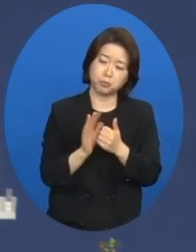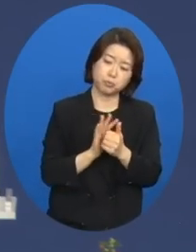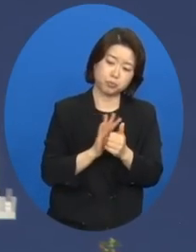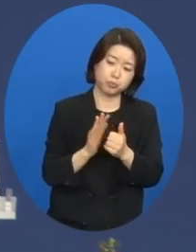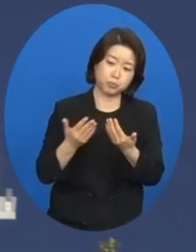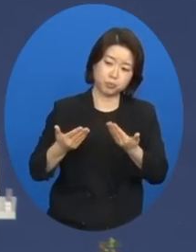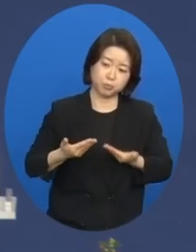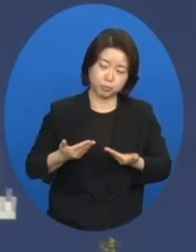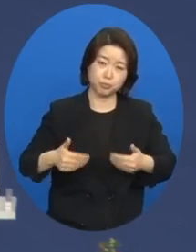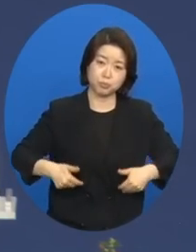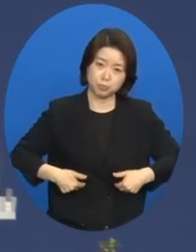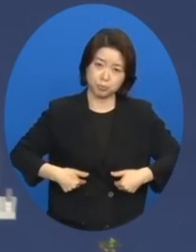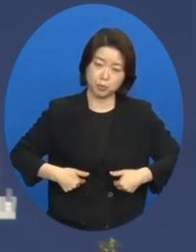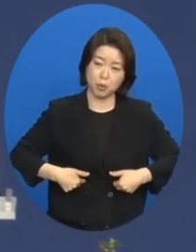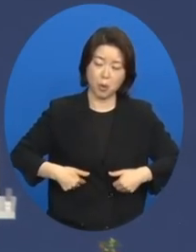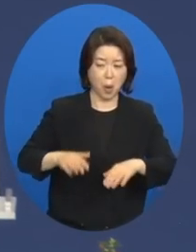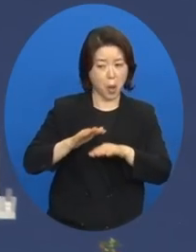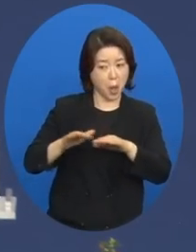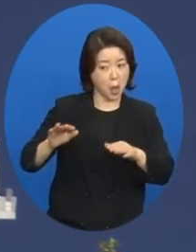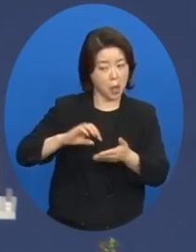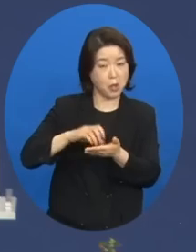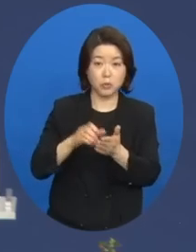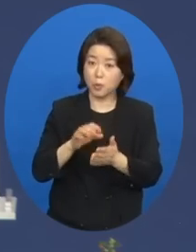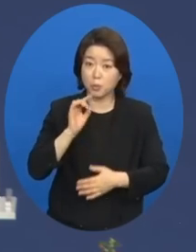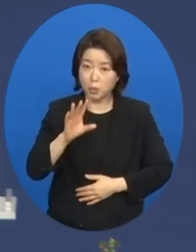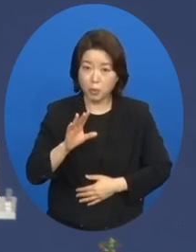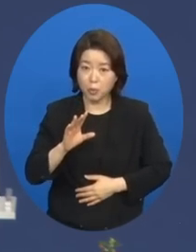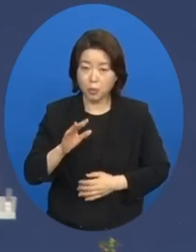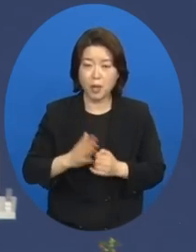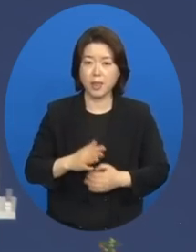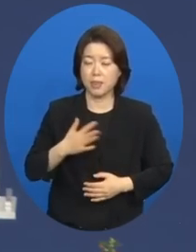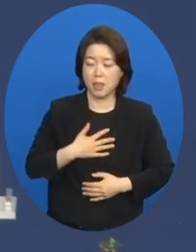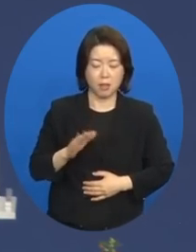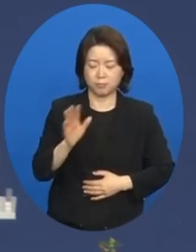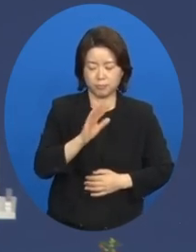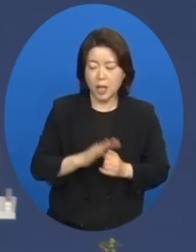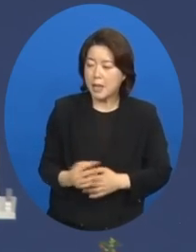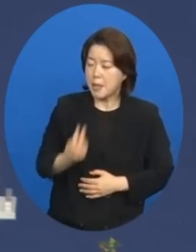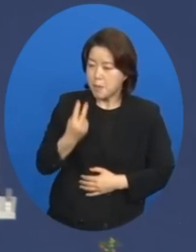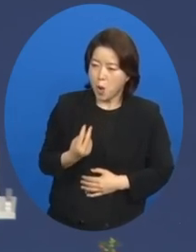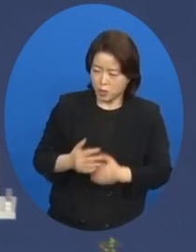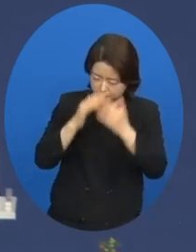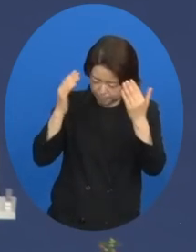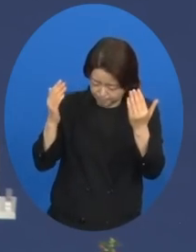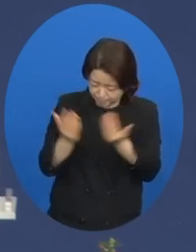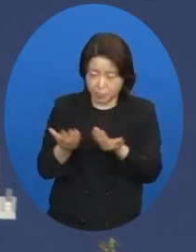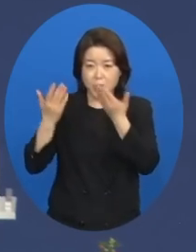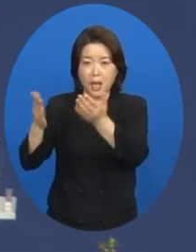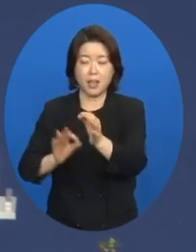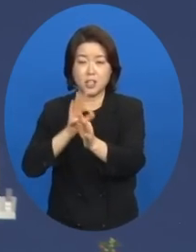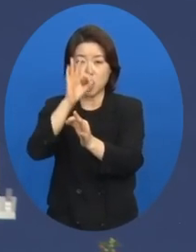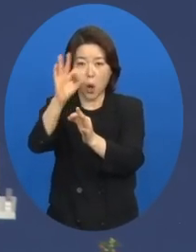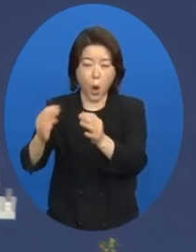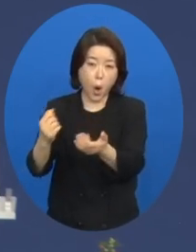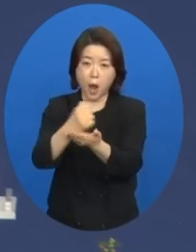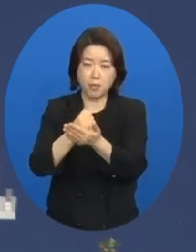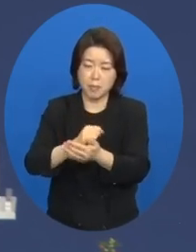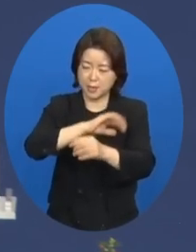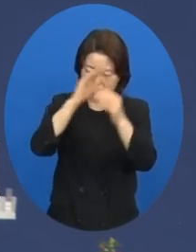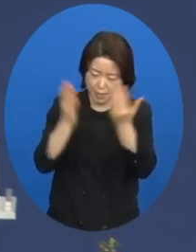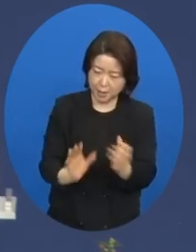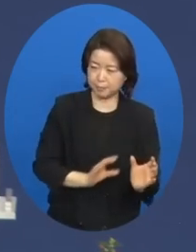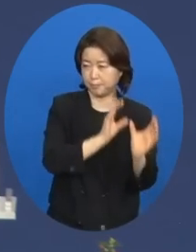위로 정도, 문제 해결사 정도가 아니라 내 목숨 전부를 걸고 지금부터 영원한 운명을 통째로